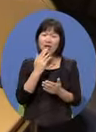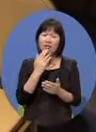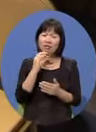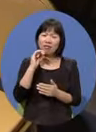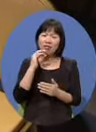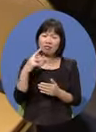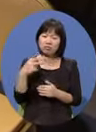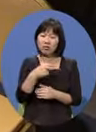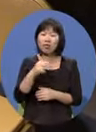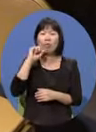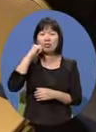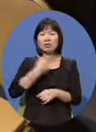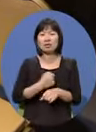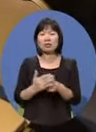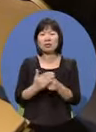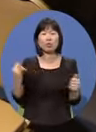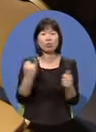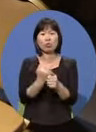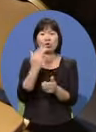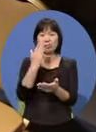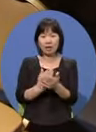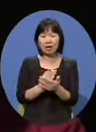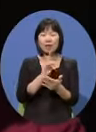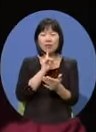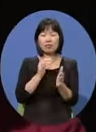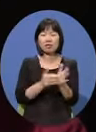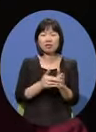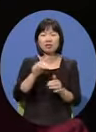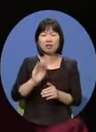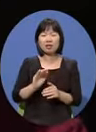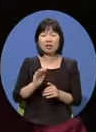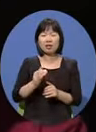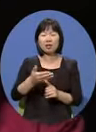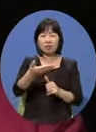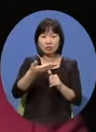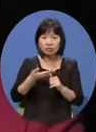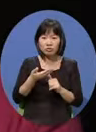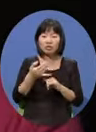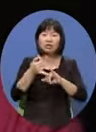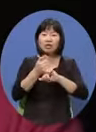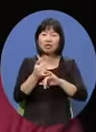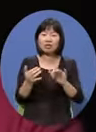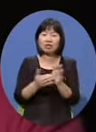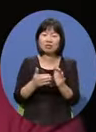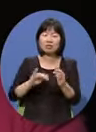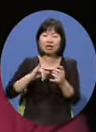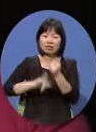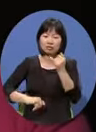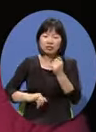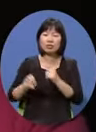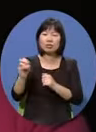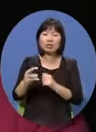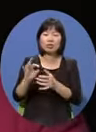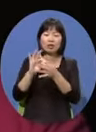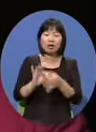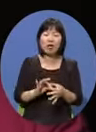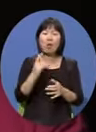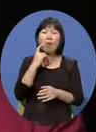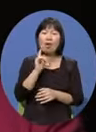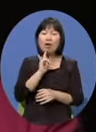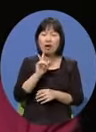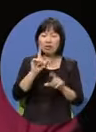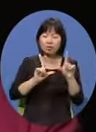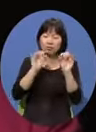어려운 거니까 그러면 아예 결혼을 하지 말자라고 얘기를 했는데 해준다고 약속을 했는데 그게 안 지켜졌고 또 계속